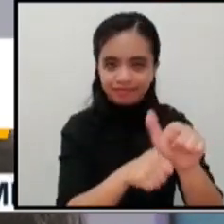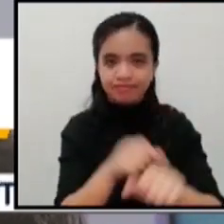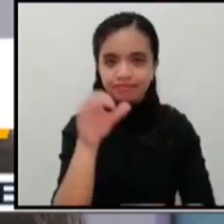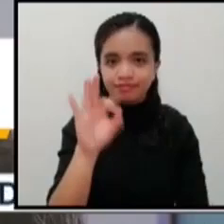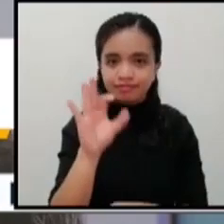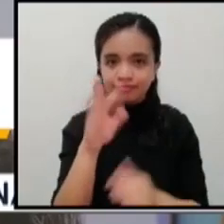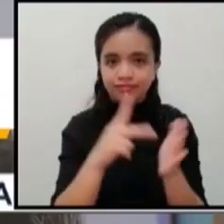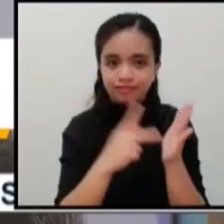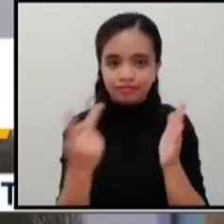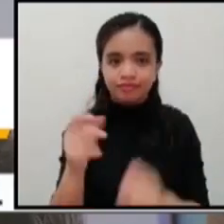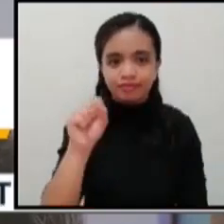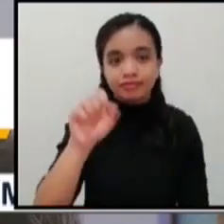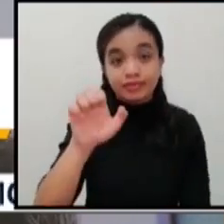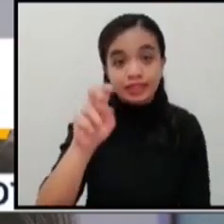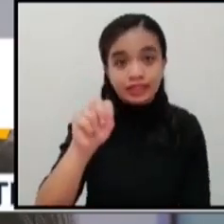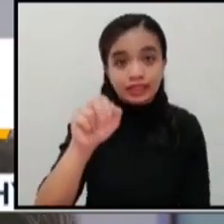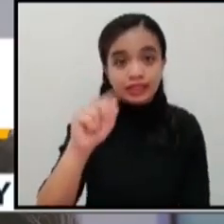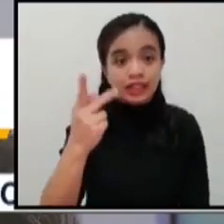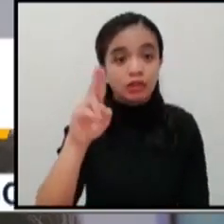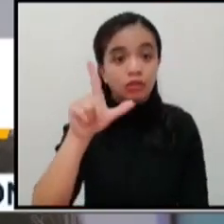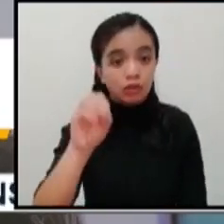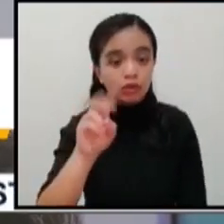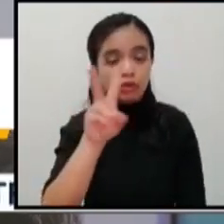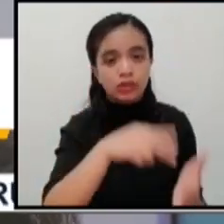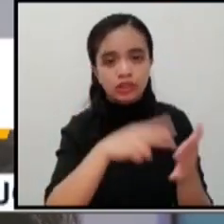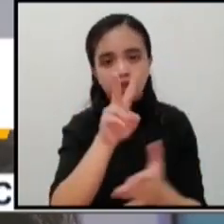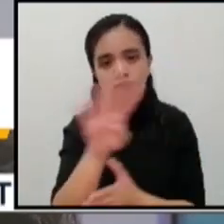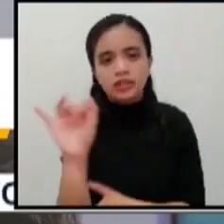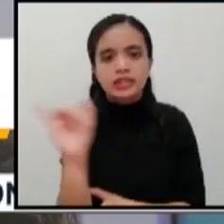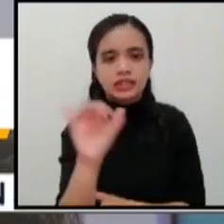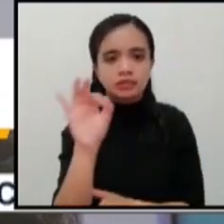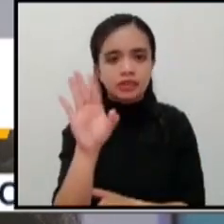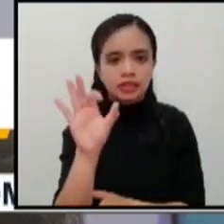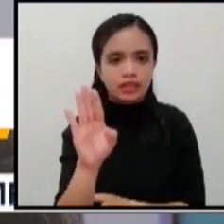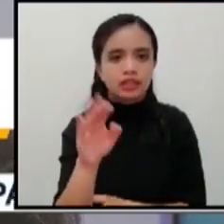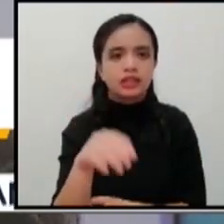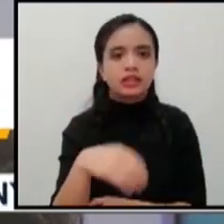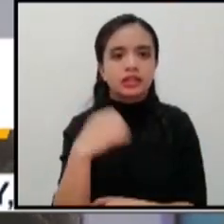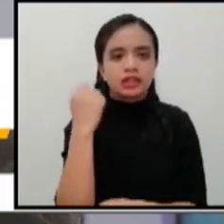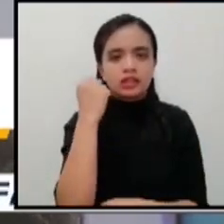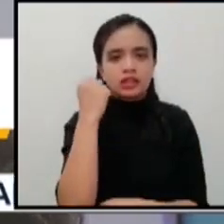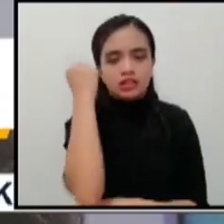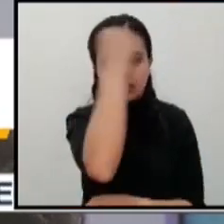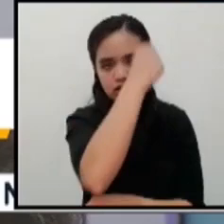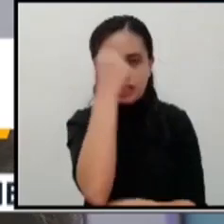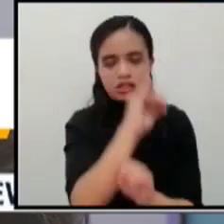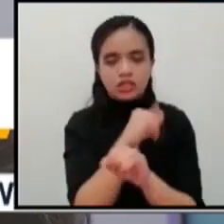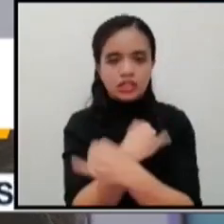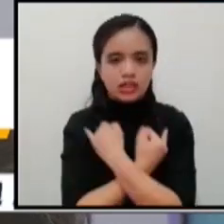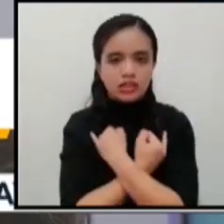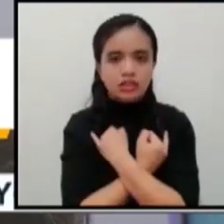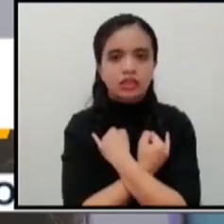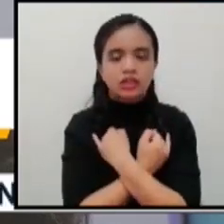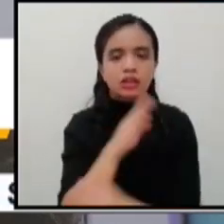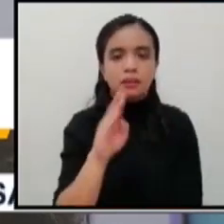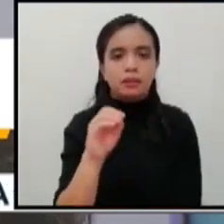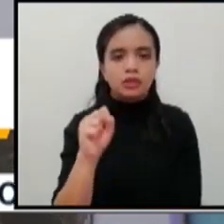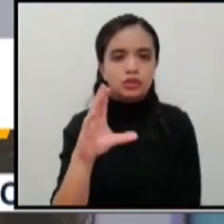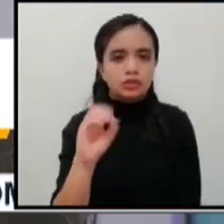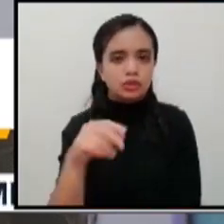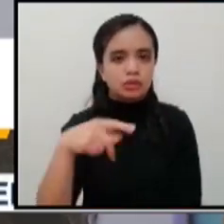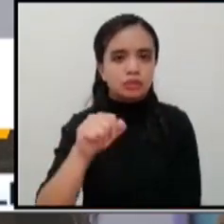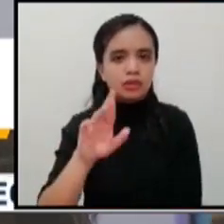Senacolo 2024, at ang Facebook page din po ng aming parokya, St. John Bosco Parish, Tondo. Gawin po natin bahagi ng ating pagdinilay